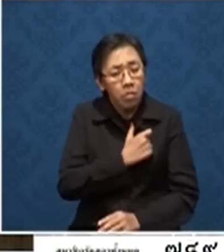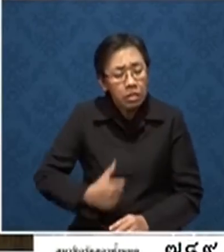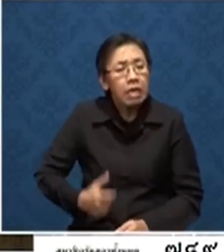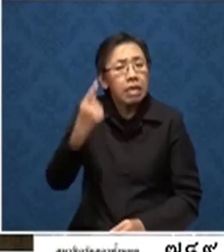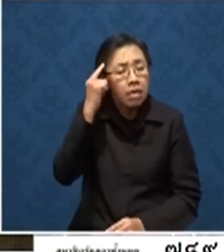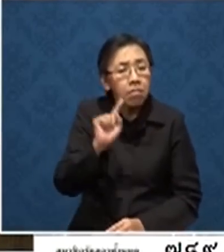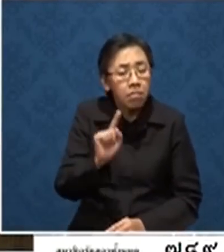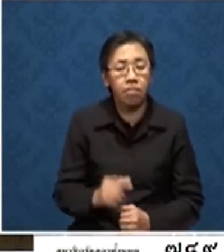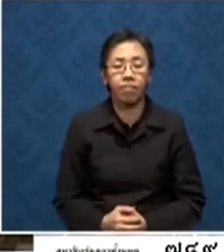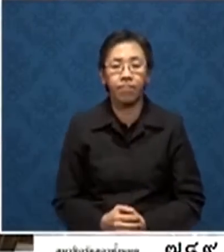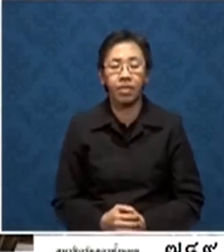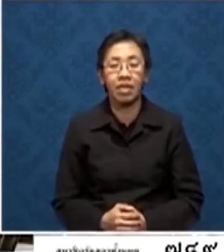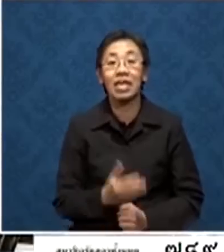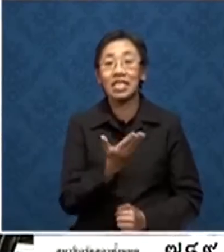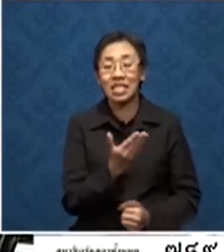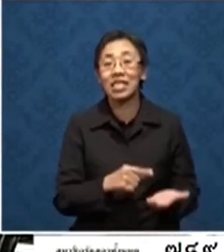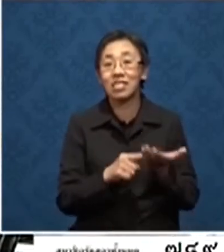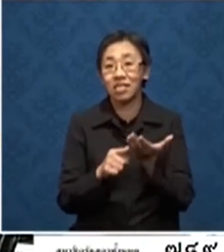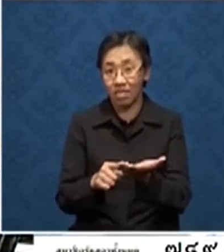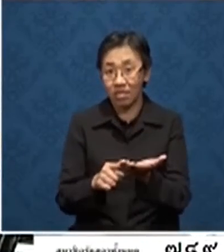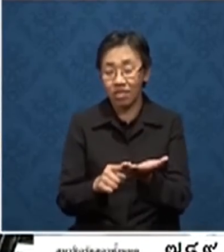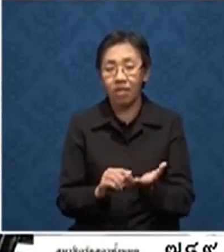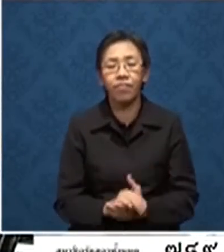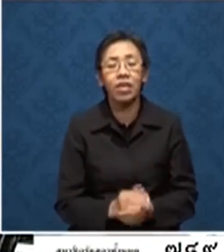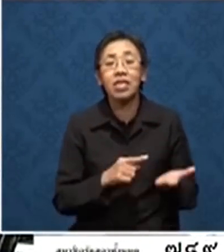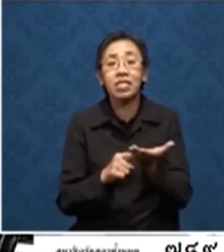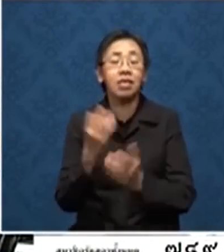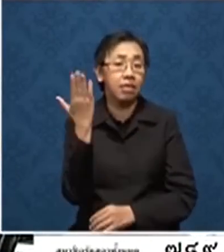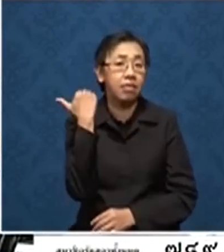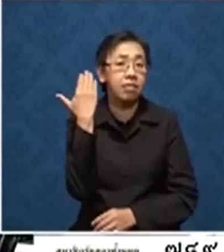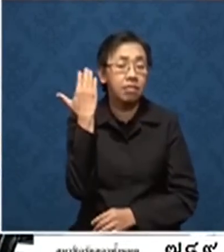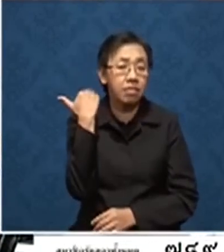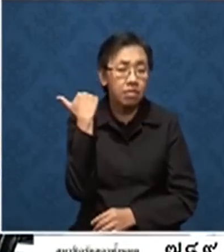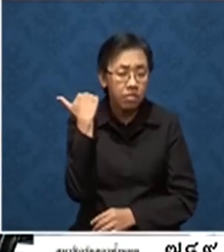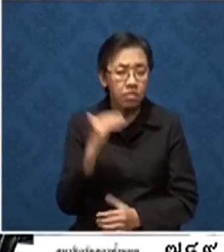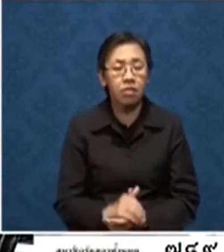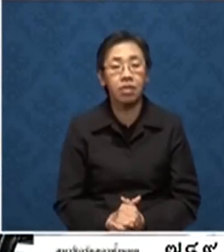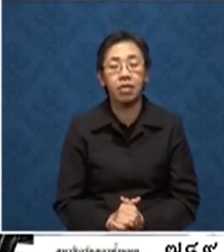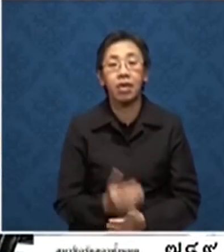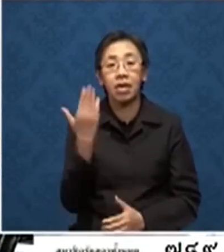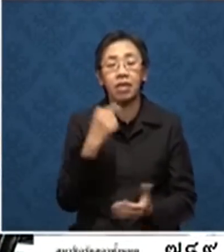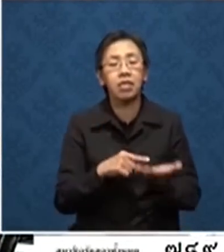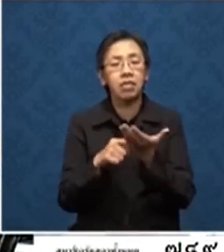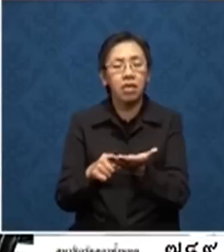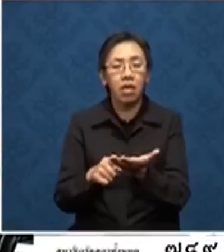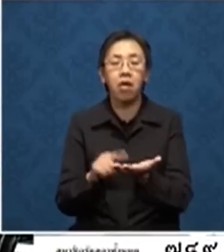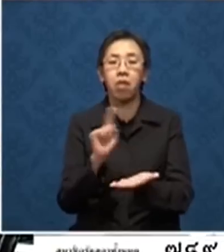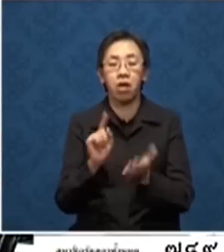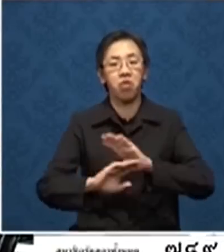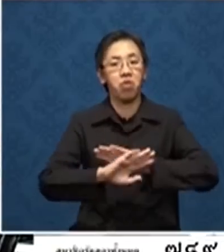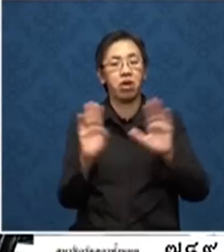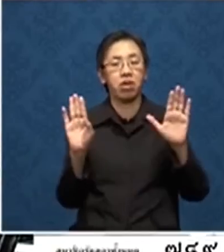เพราะว่าสิ่งที่ท่านเสนอเมื่อครั้งที่แล้วนี่มันเป็นการที่ยกเลิก